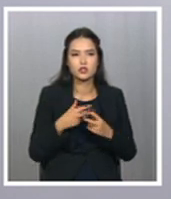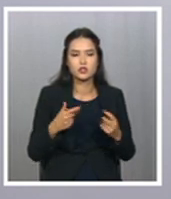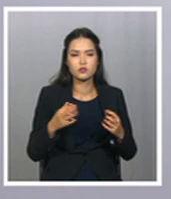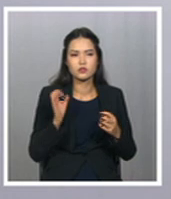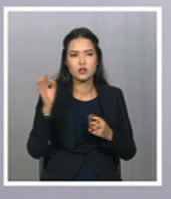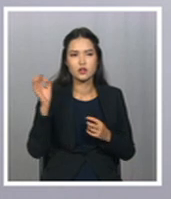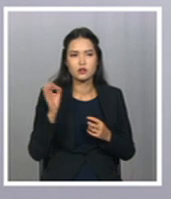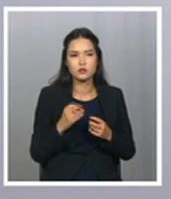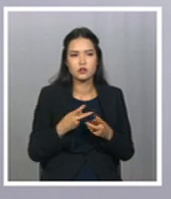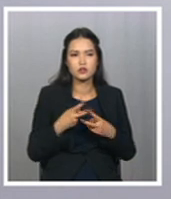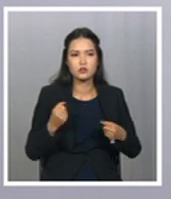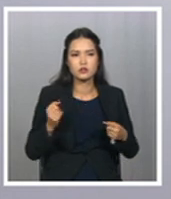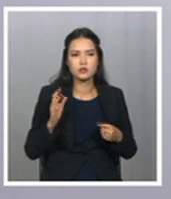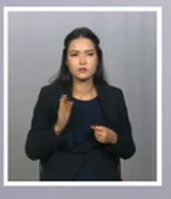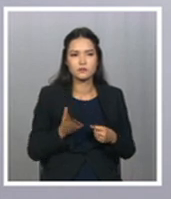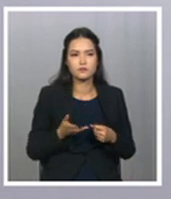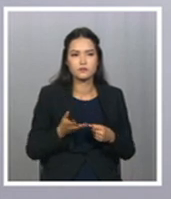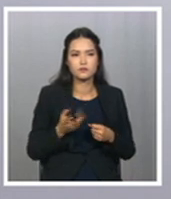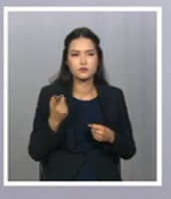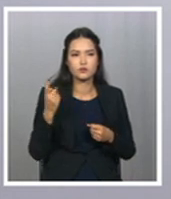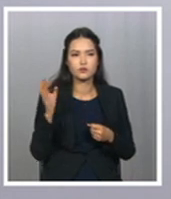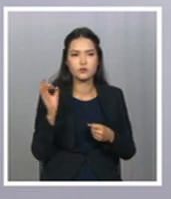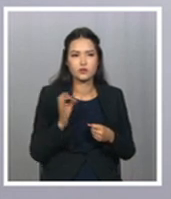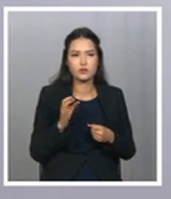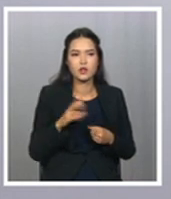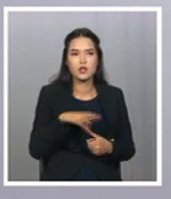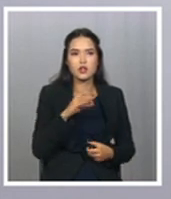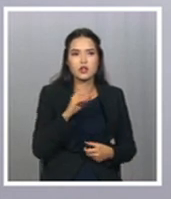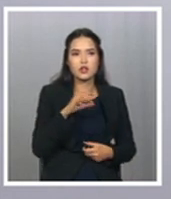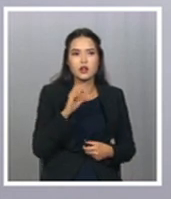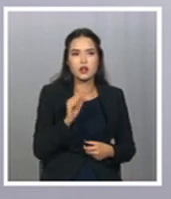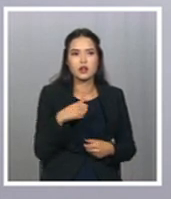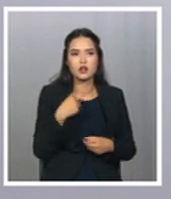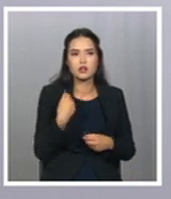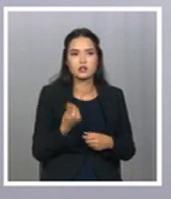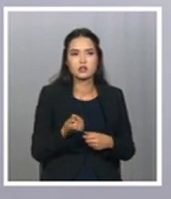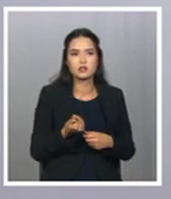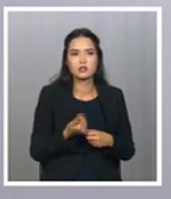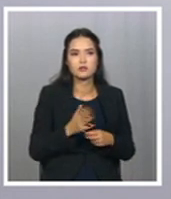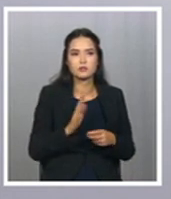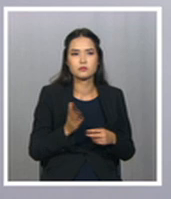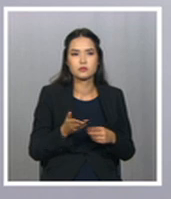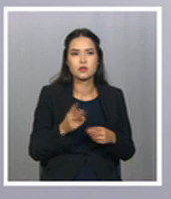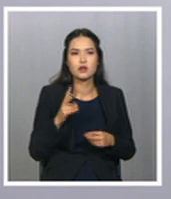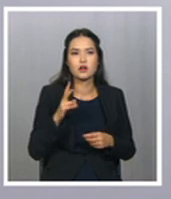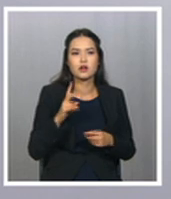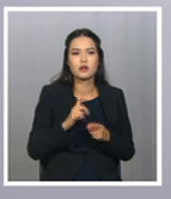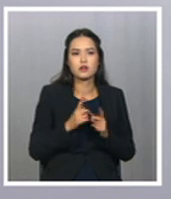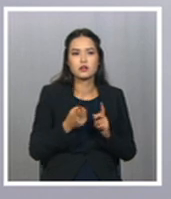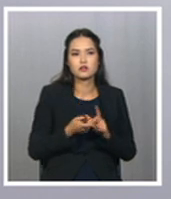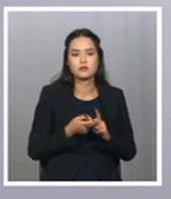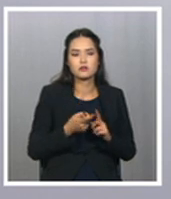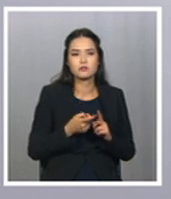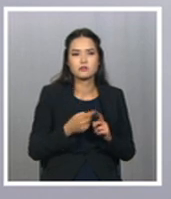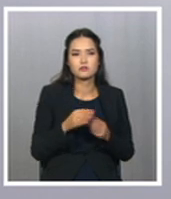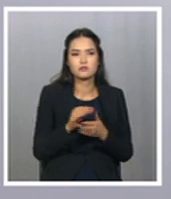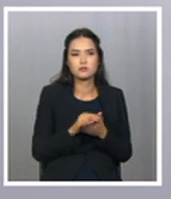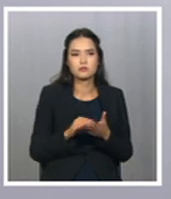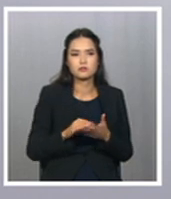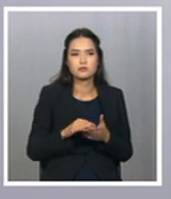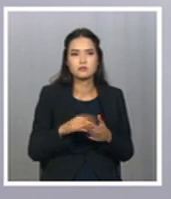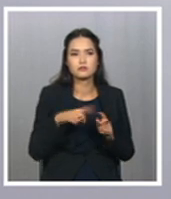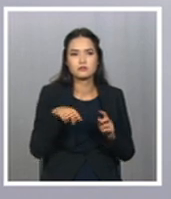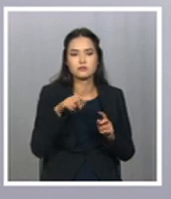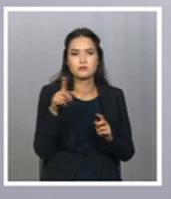біз ЕА қырын, ЕА диагоналін косинустар теоремасы бойынша табамыз. Олай болса,